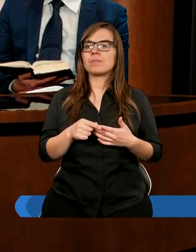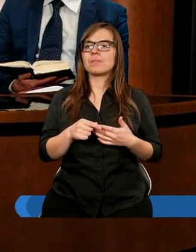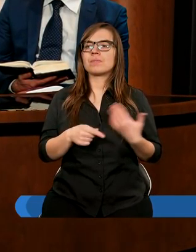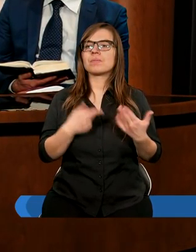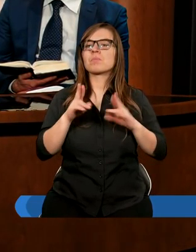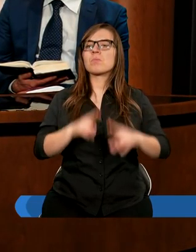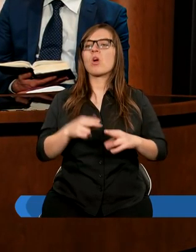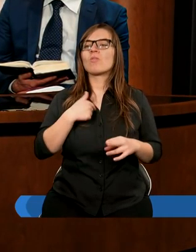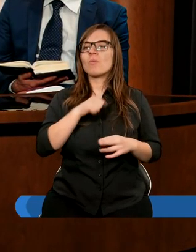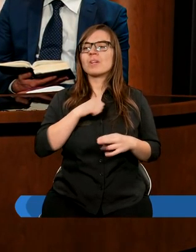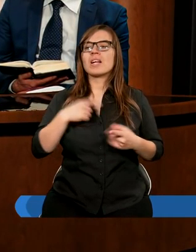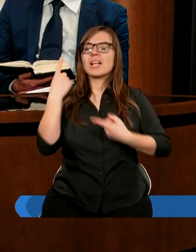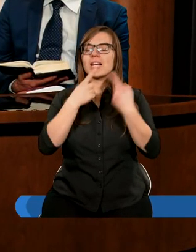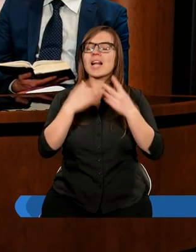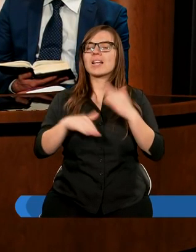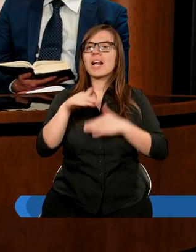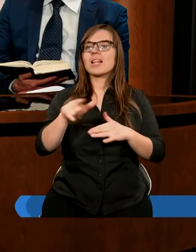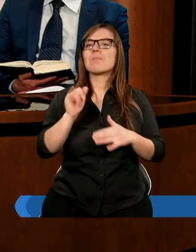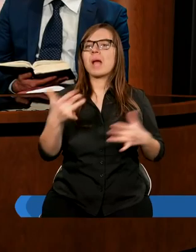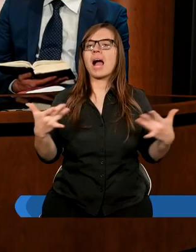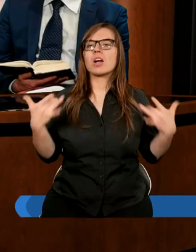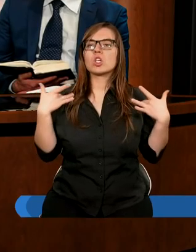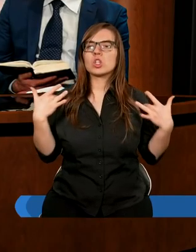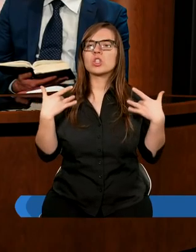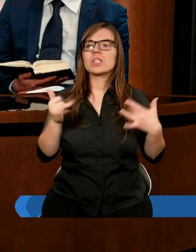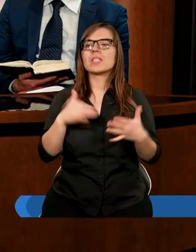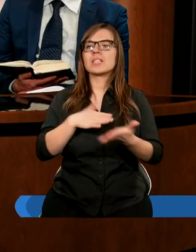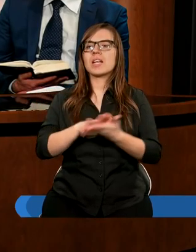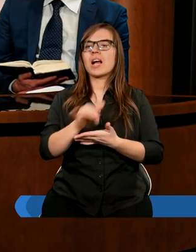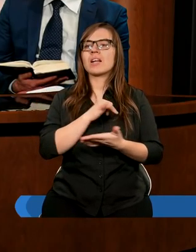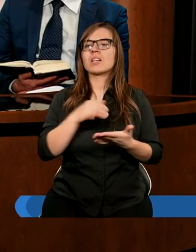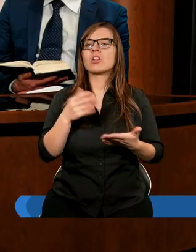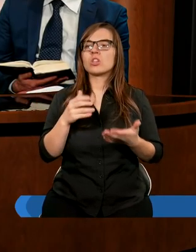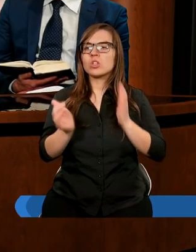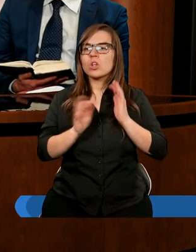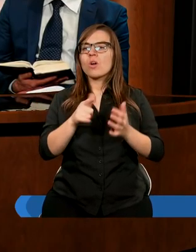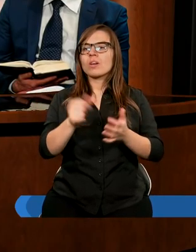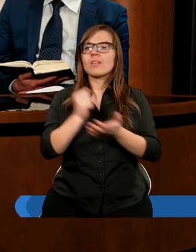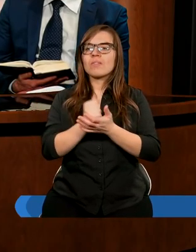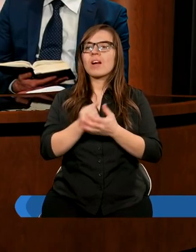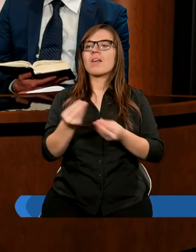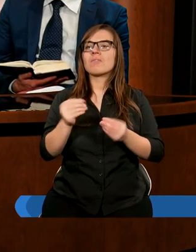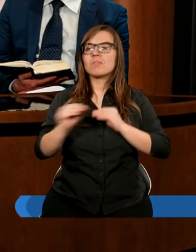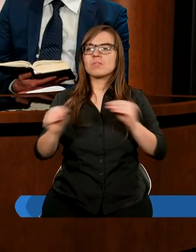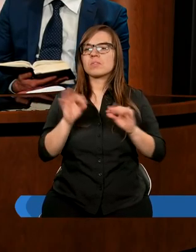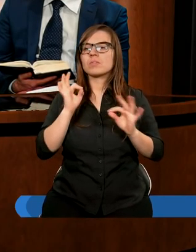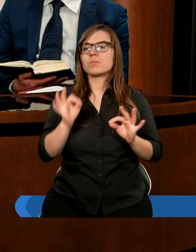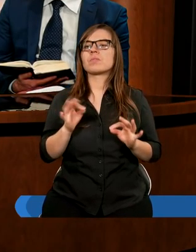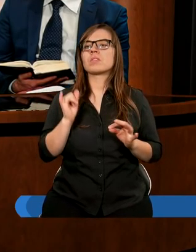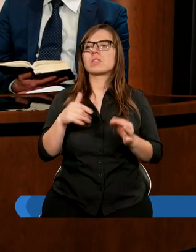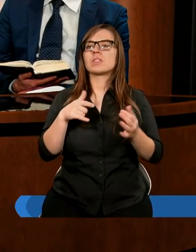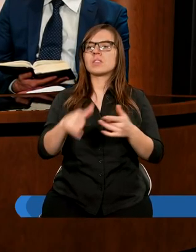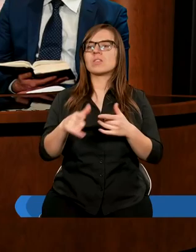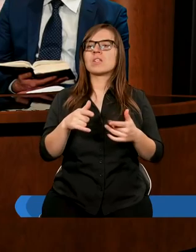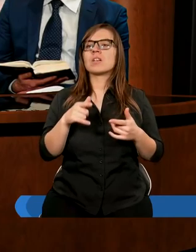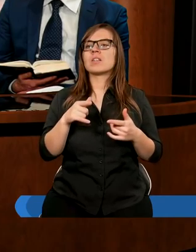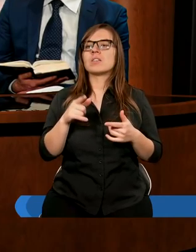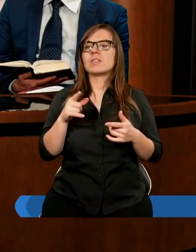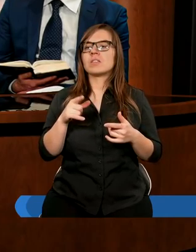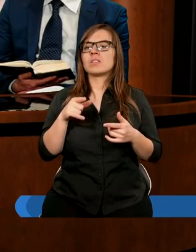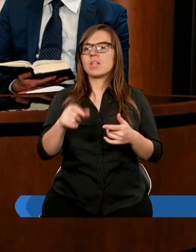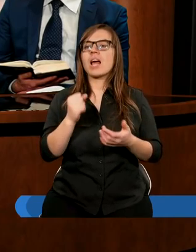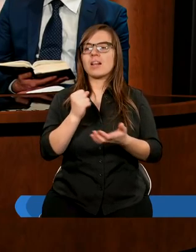pozwolił mi się zastanowić nad tym, w jaki sposób żyję, zaczęłam stosować prosty budżet w Excelu. Też znowuż od iluś tam